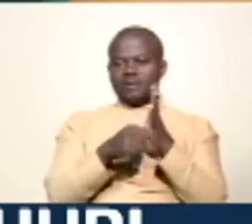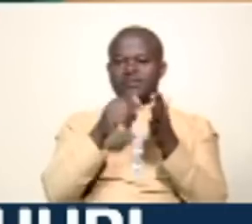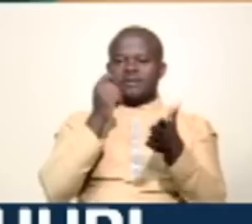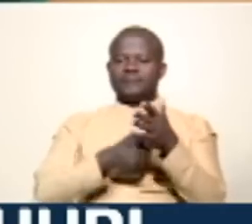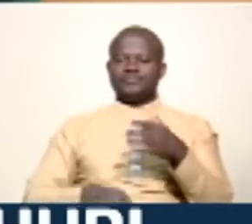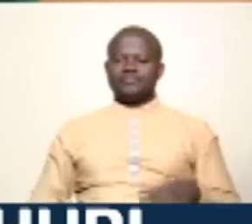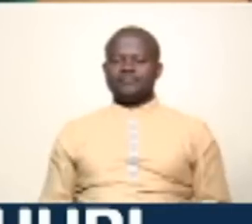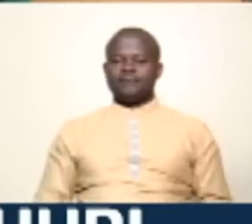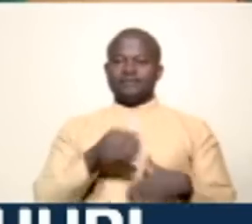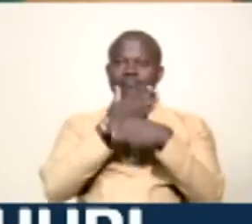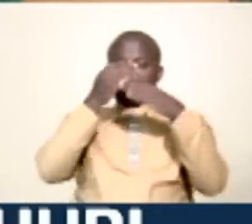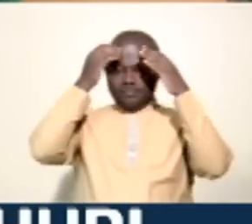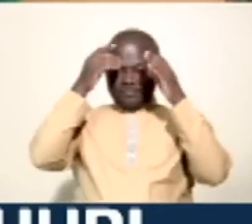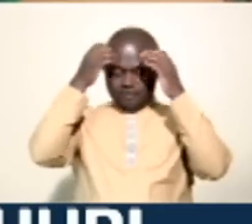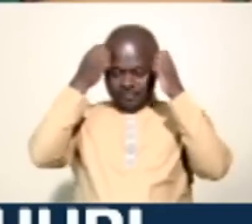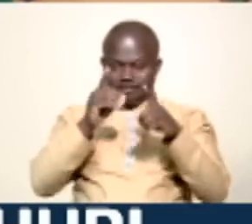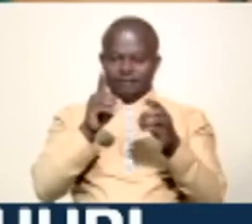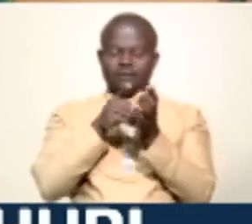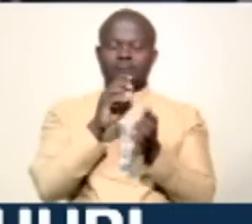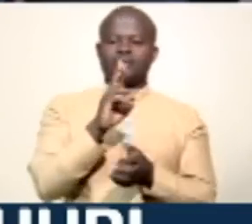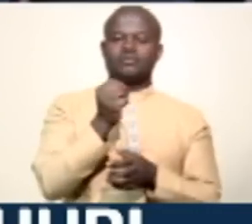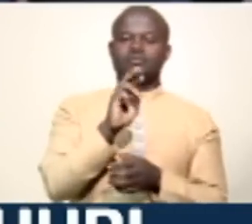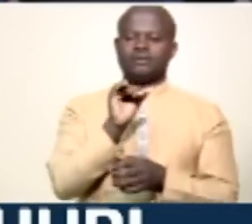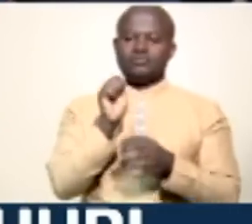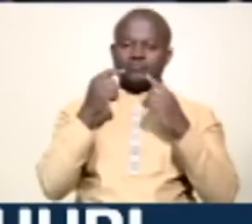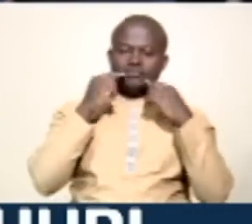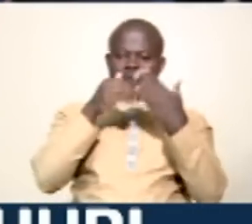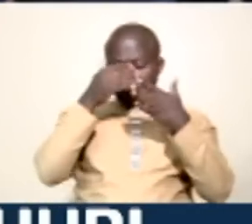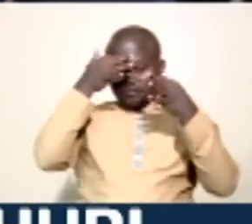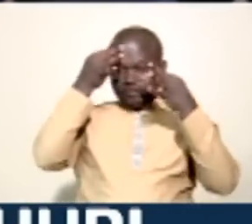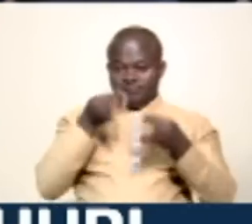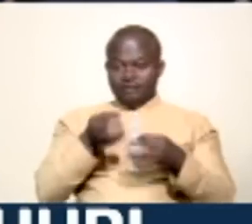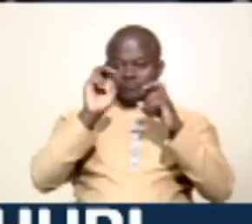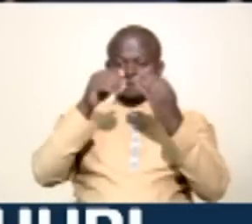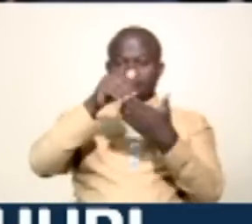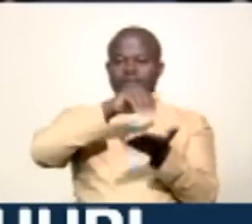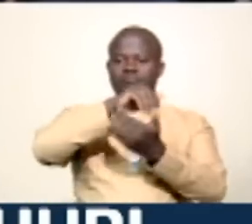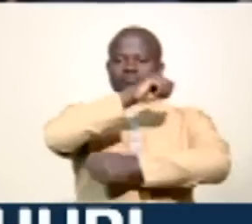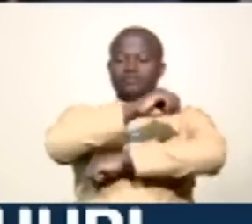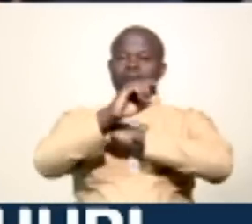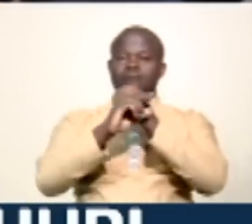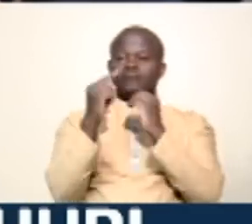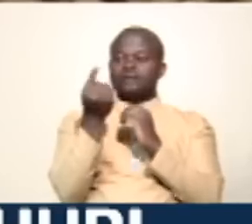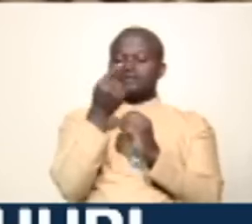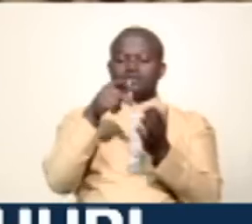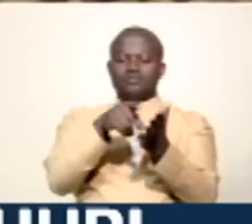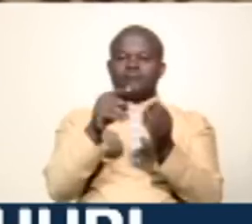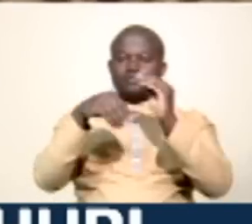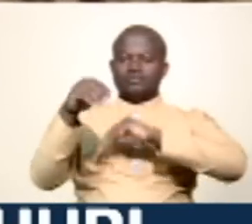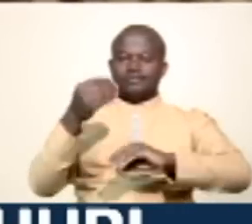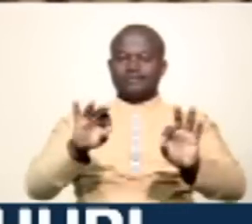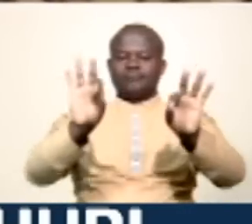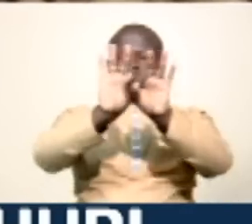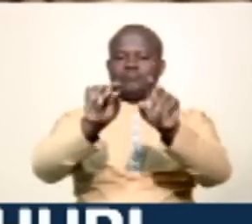cy'umusoro. Minisitiri w'Uburezi Dr. Uwamariya Valentine avuga ko bafashe icyemezo cy'uko ibigo byo mu karere kamwe bizajya bigura ibicuruzwa ku